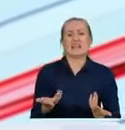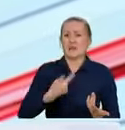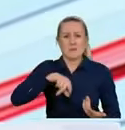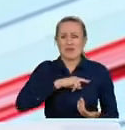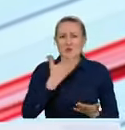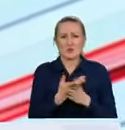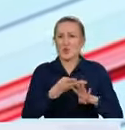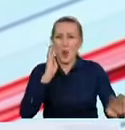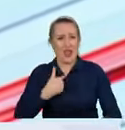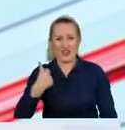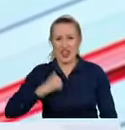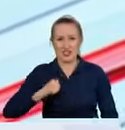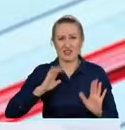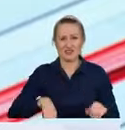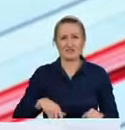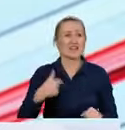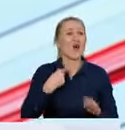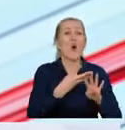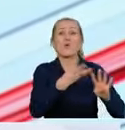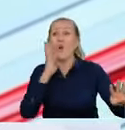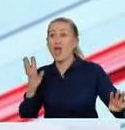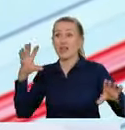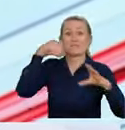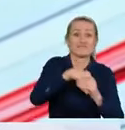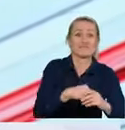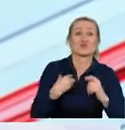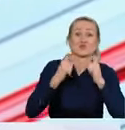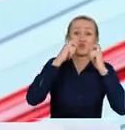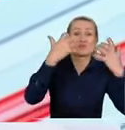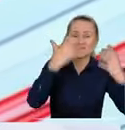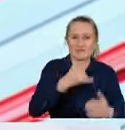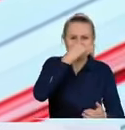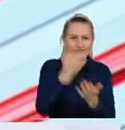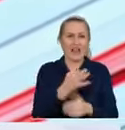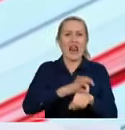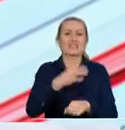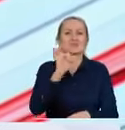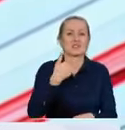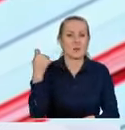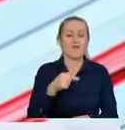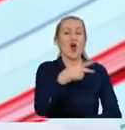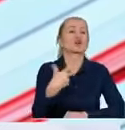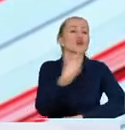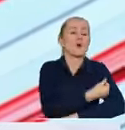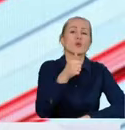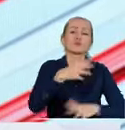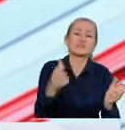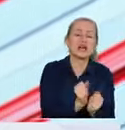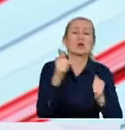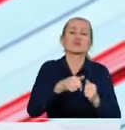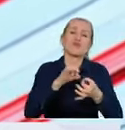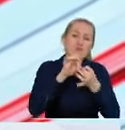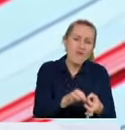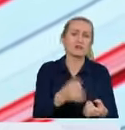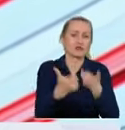w kolejce. My się do tej kolejki już nie możemy zapisać w oczekiwaniu na specjalistę. Szczepionkę trzeba wynaleźć, trzeba ją wdrożyć i